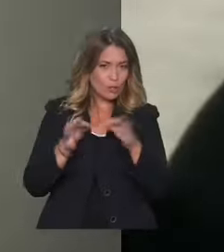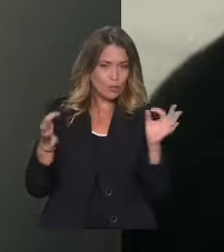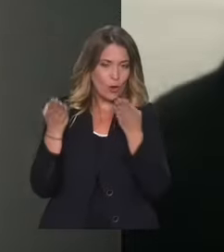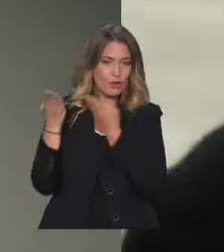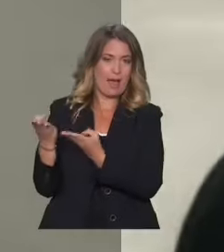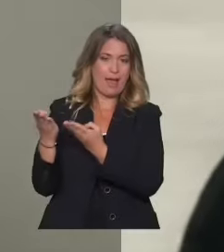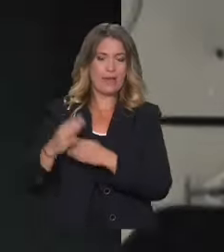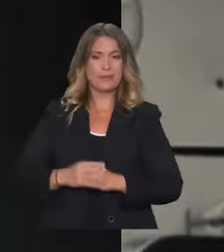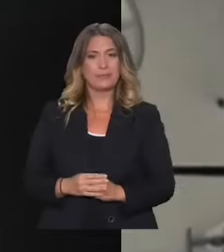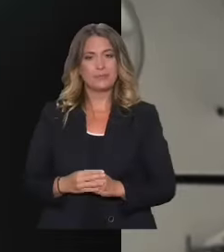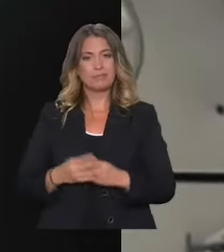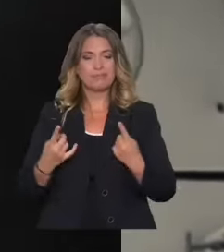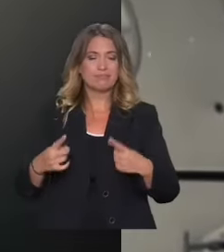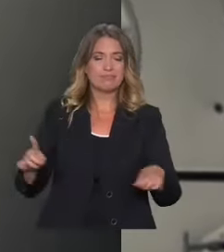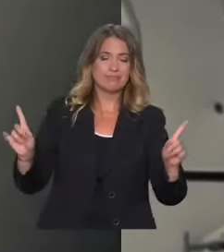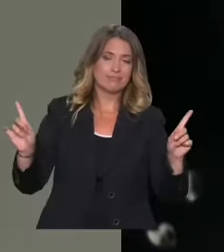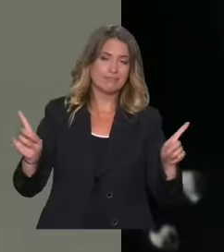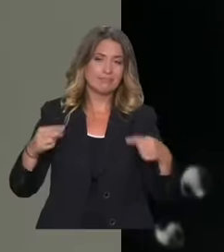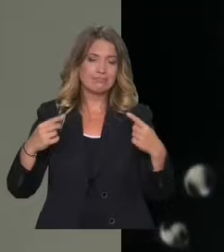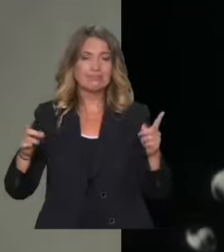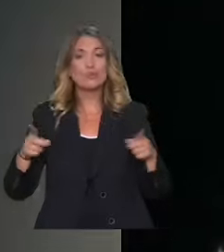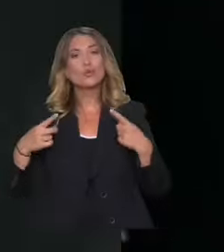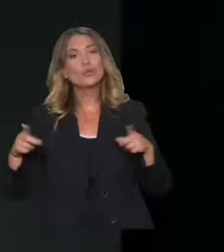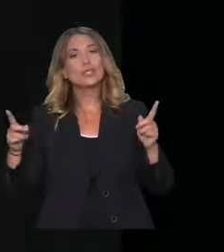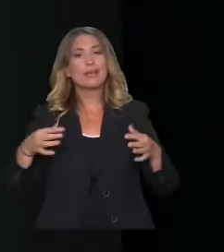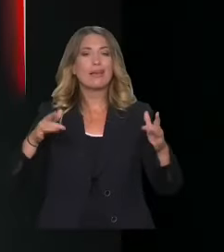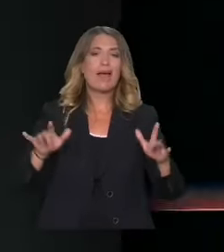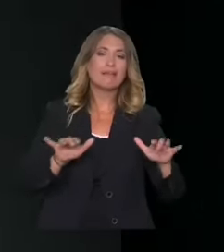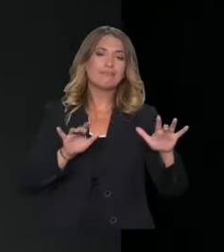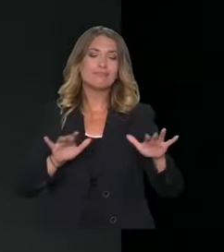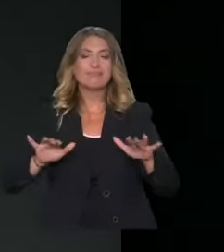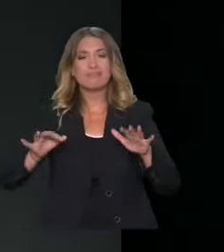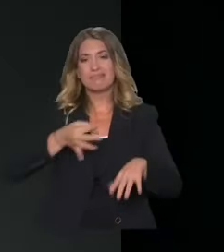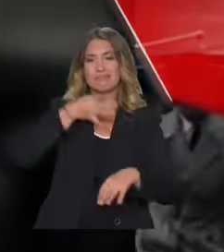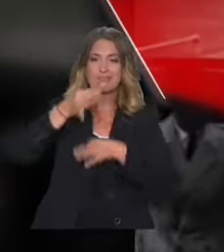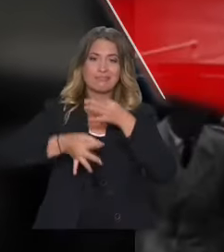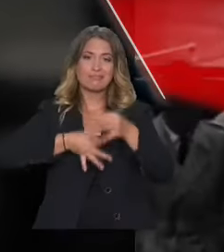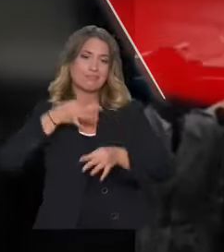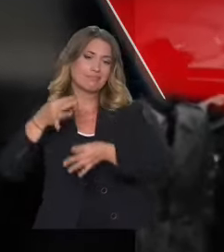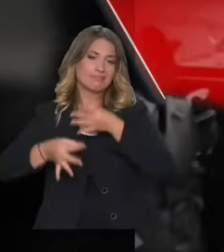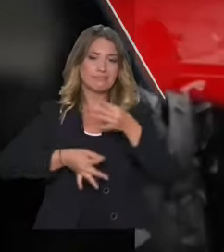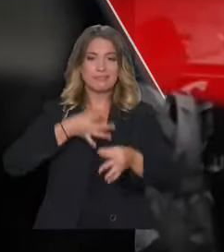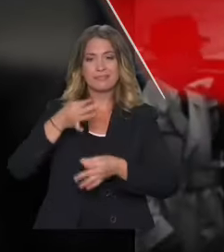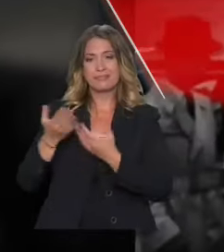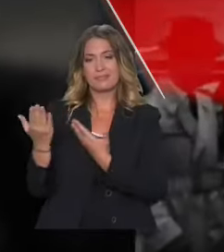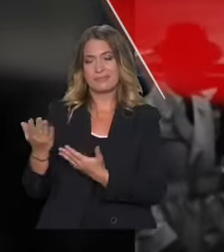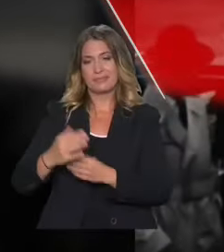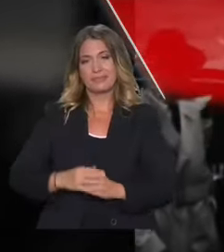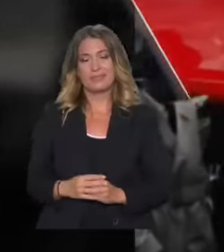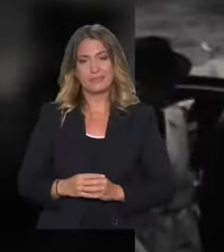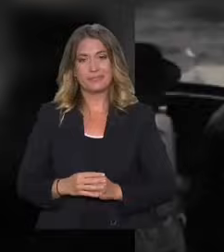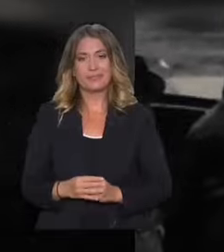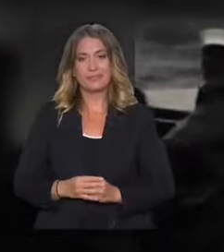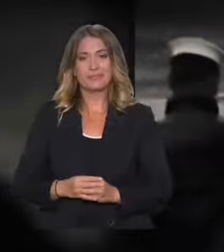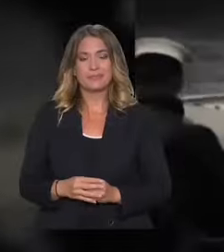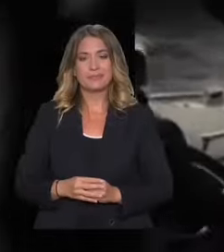Stories that link my name with yours. Why do the neighbors gossip all day